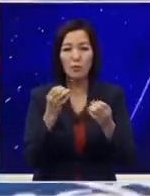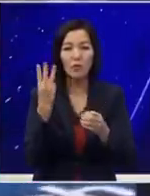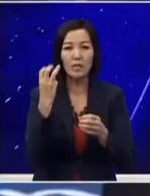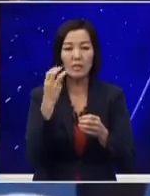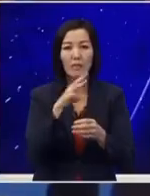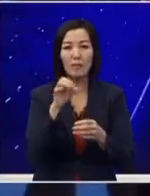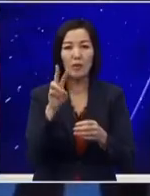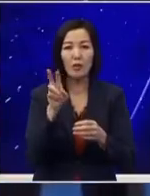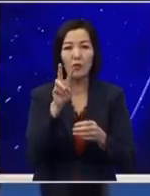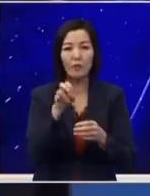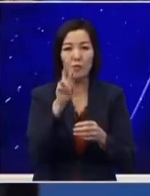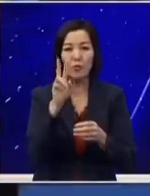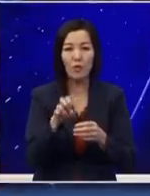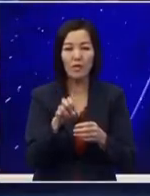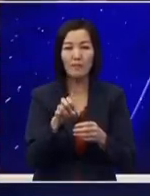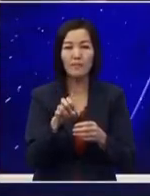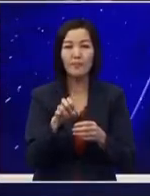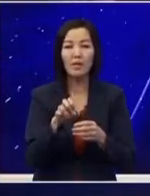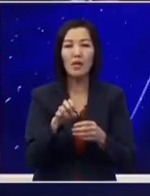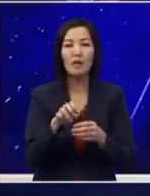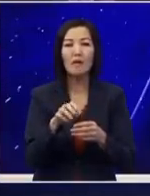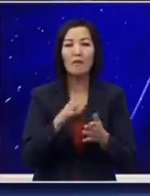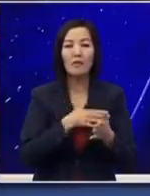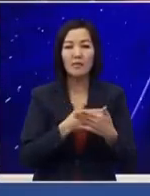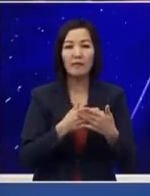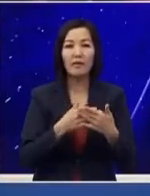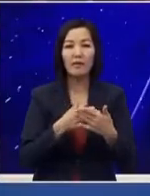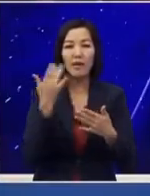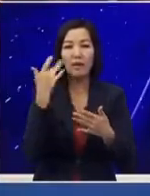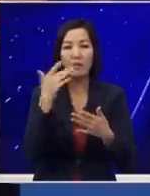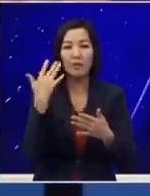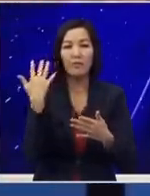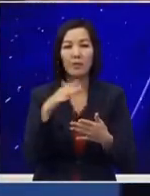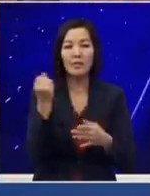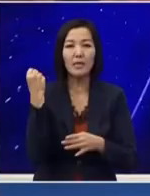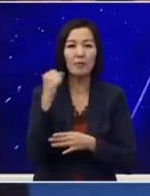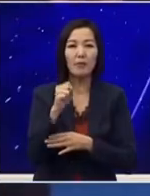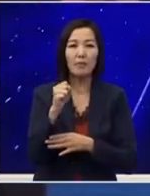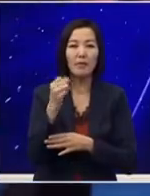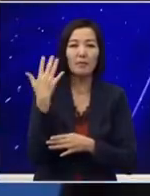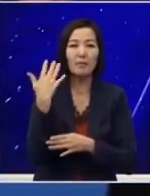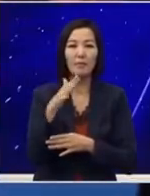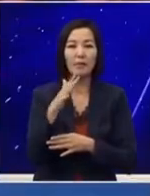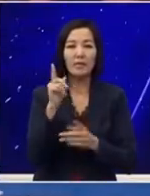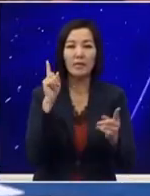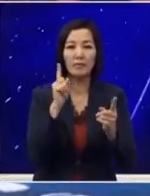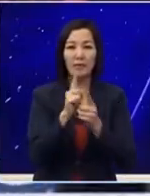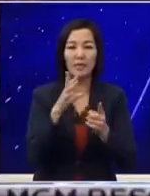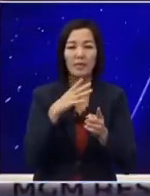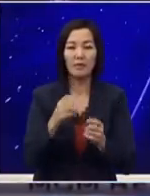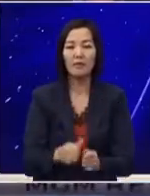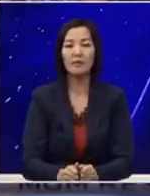за $300 миллионов. Мейуэзер – непобежденный боксер. В активе американца 50 побед в 50